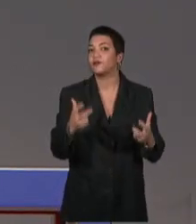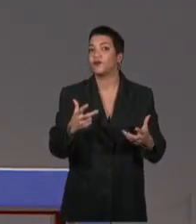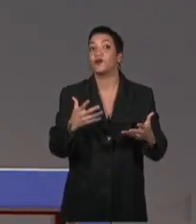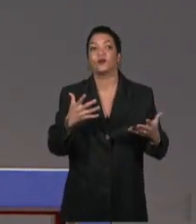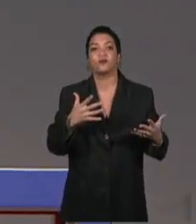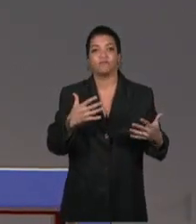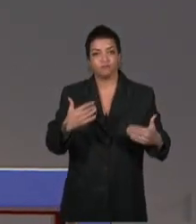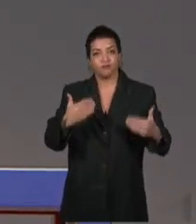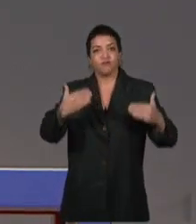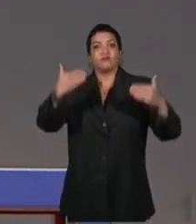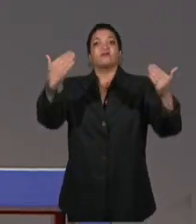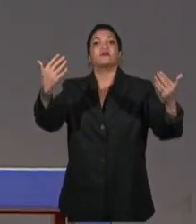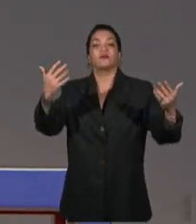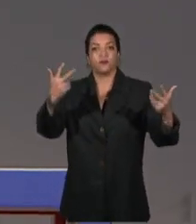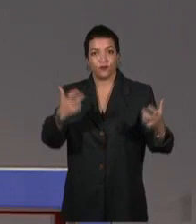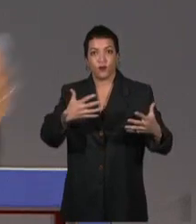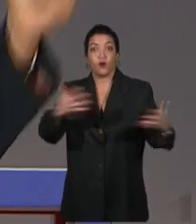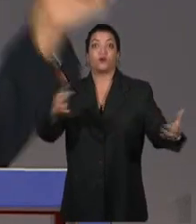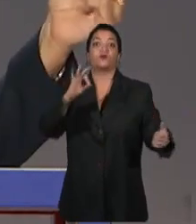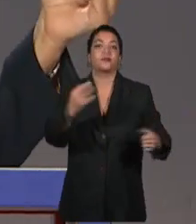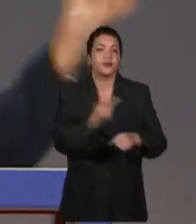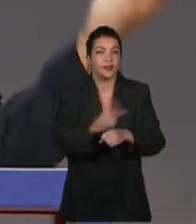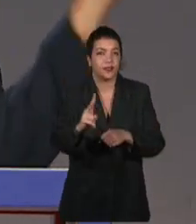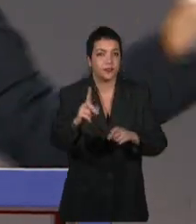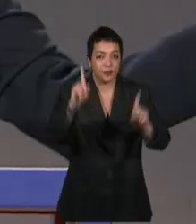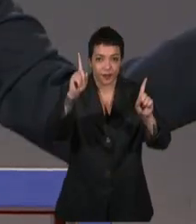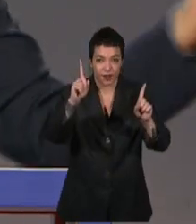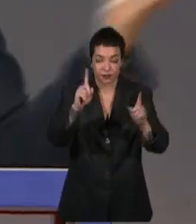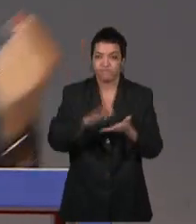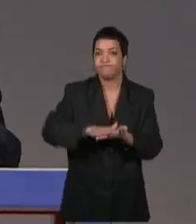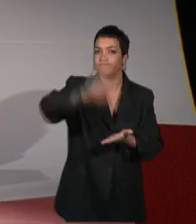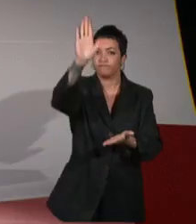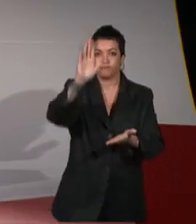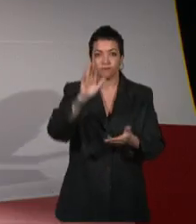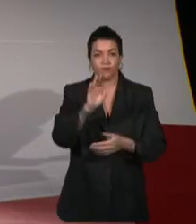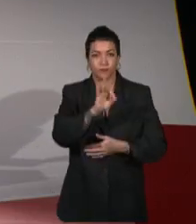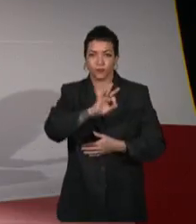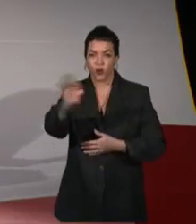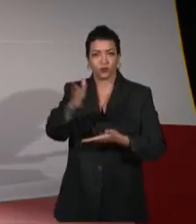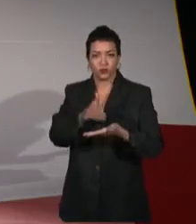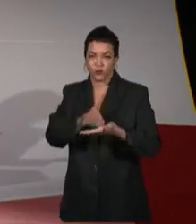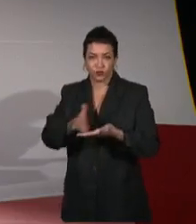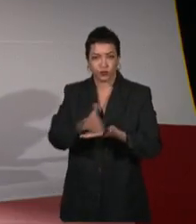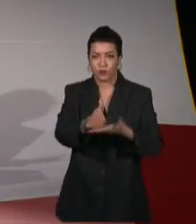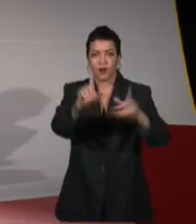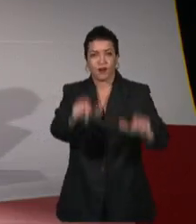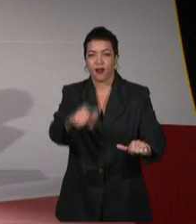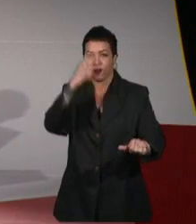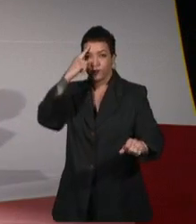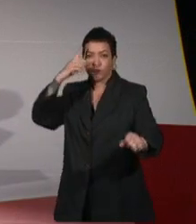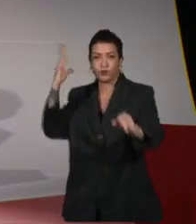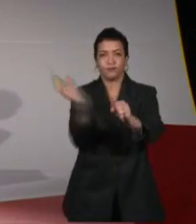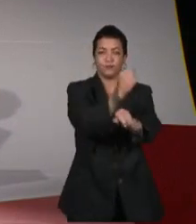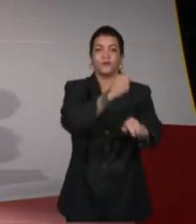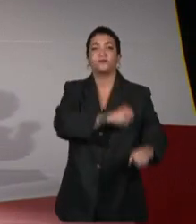grand. Mais je vous l'assure, tous les chemins s'ouvrent à une France qui se lève pour conquérir